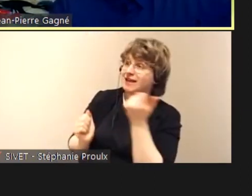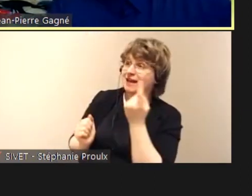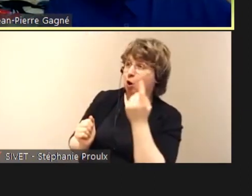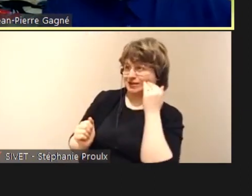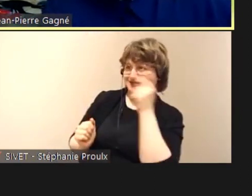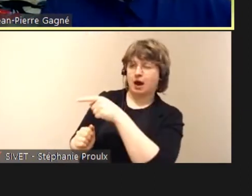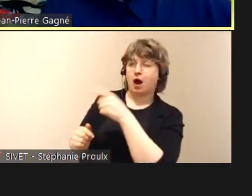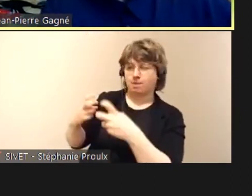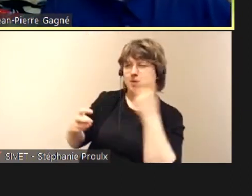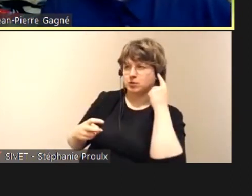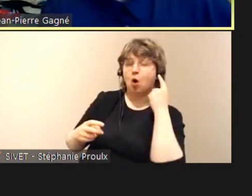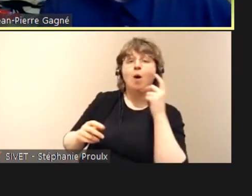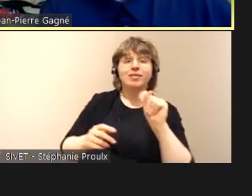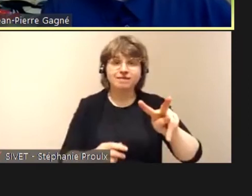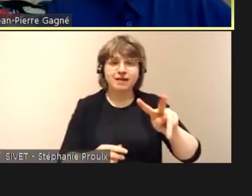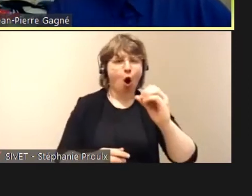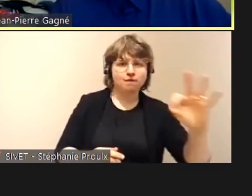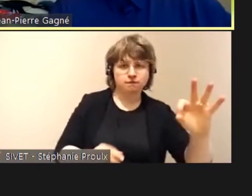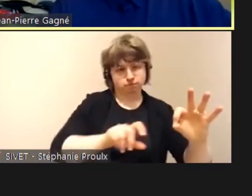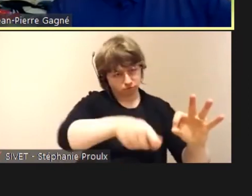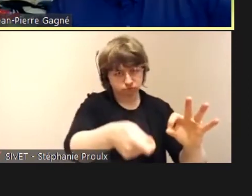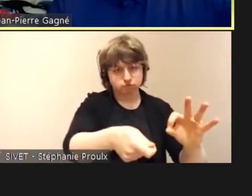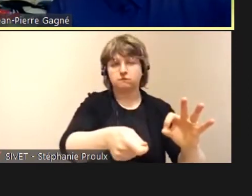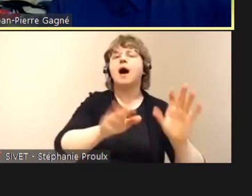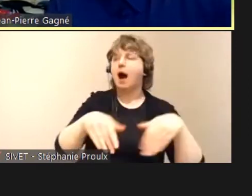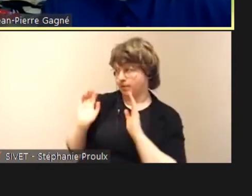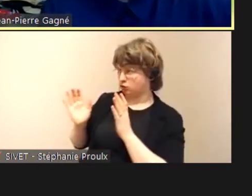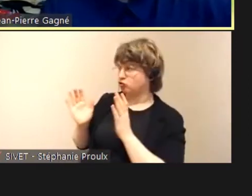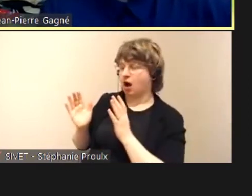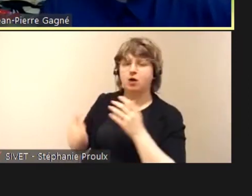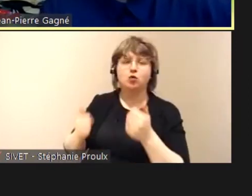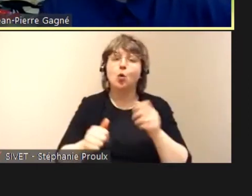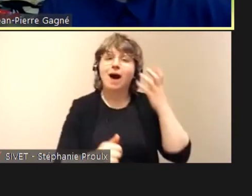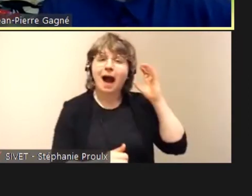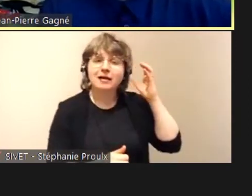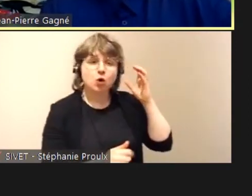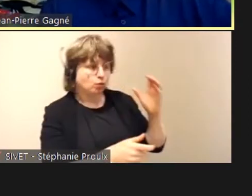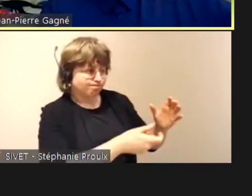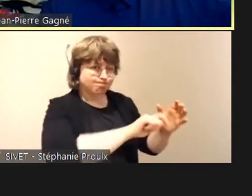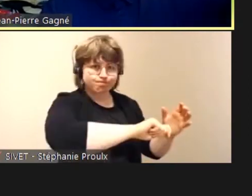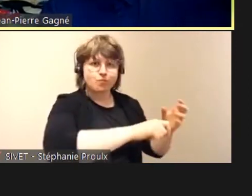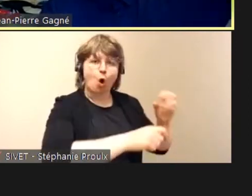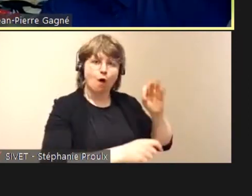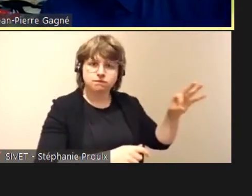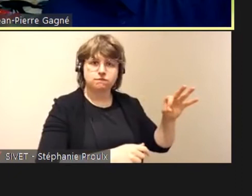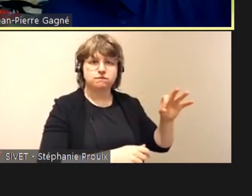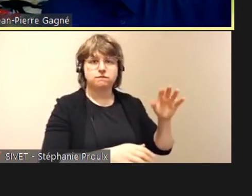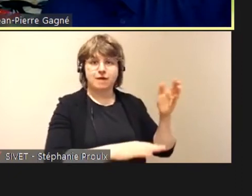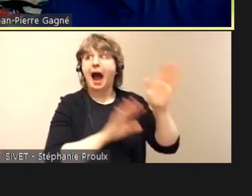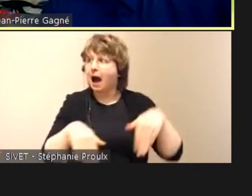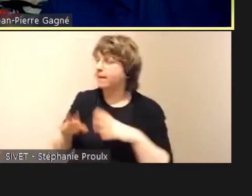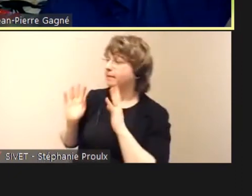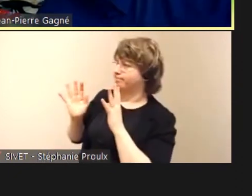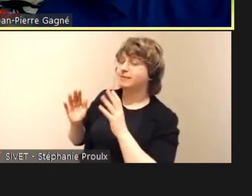entendre, allez fermer la télévision avant de lui adresser la parole. Allez fermer le radio avant de lui adresser la parole. Si vous êtes dans une